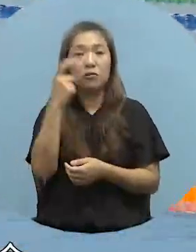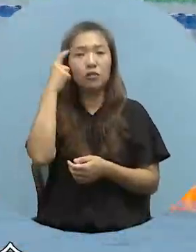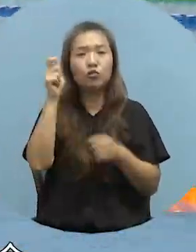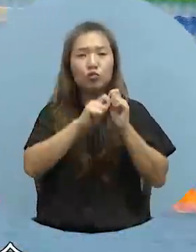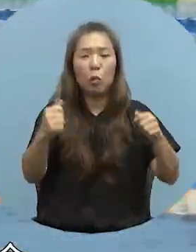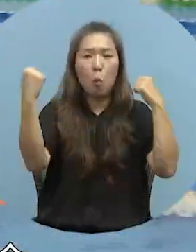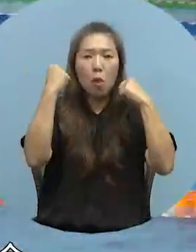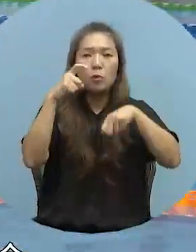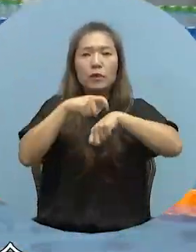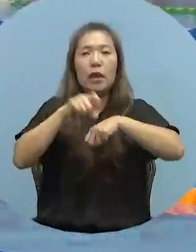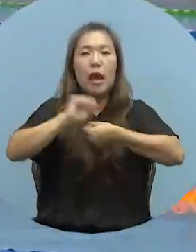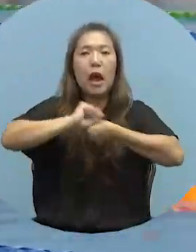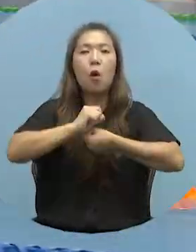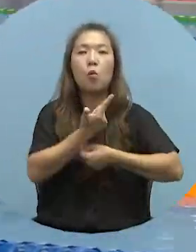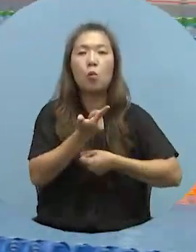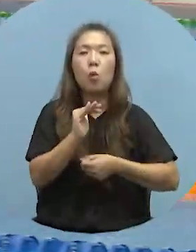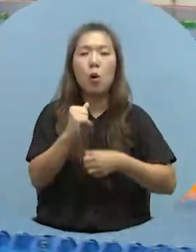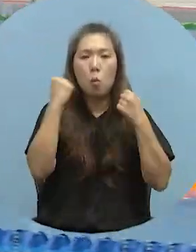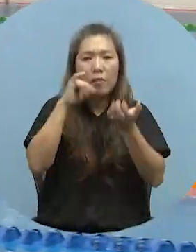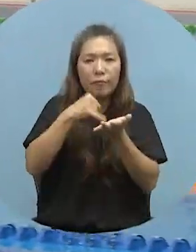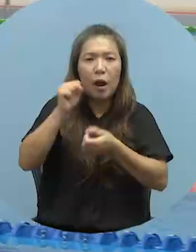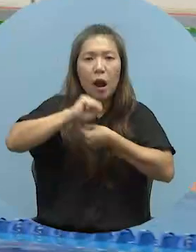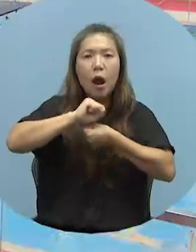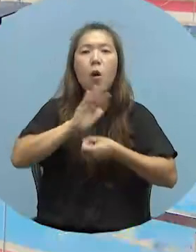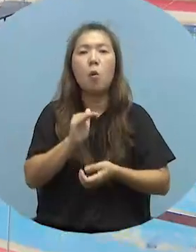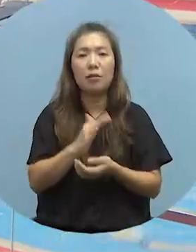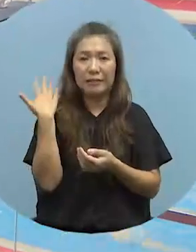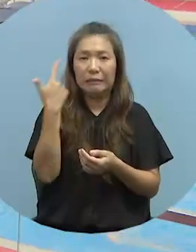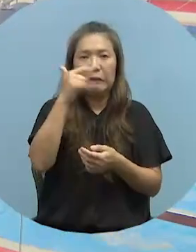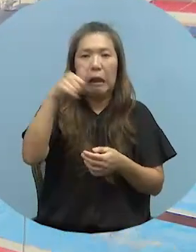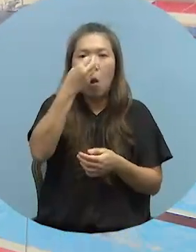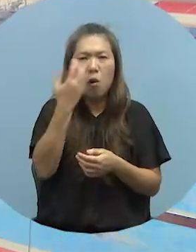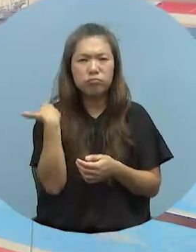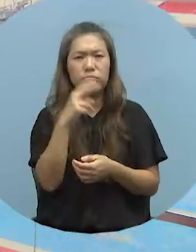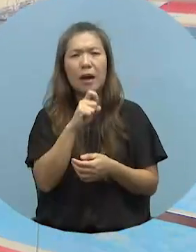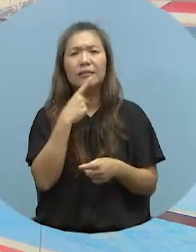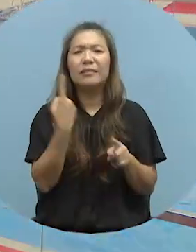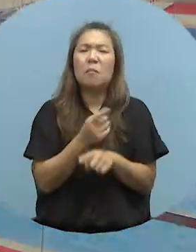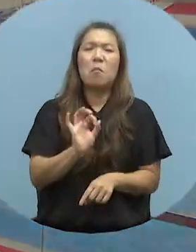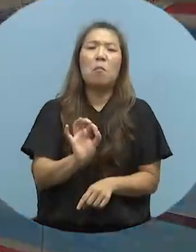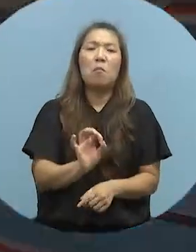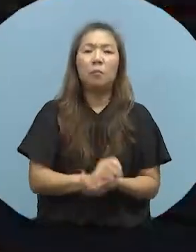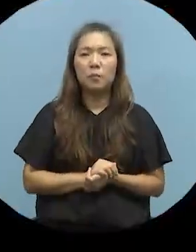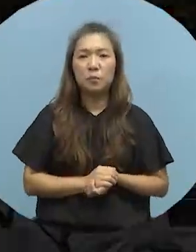延长了他们的运动寿命，提高了他们的运动成绩。这在我刚来香港的时候是根本没有